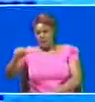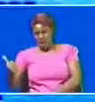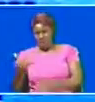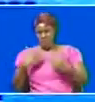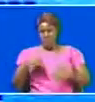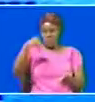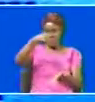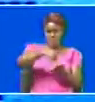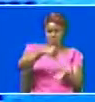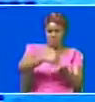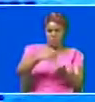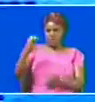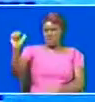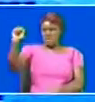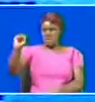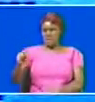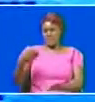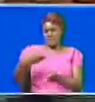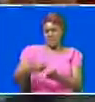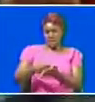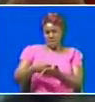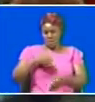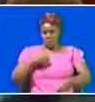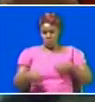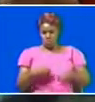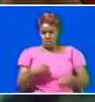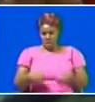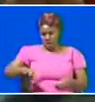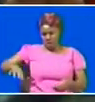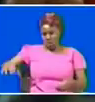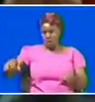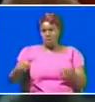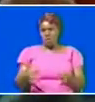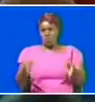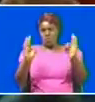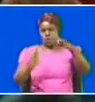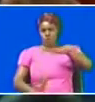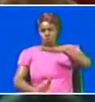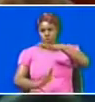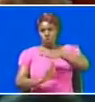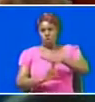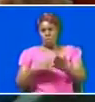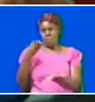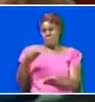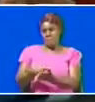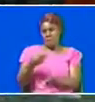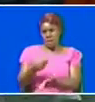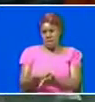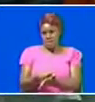Kesi hii ni pamoja na waziri wa fedha katika kaunti ya Busia Bernard Yaite, afisa mkuu wa masuala ya fedha